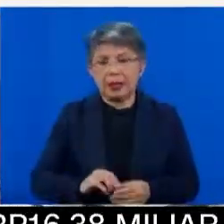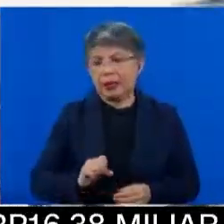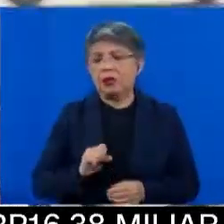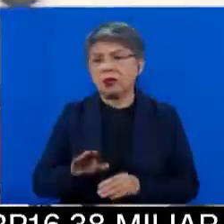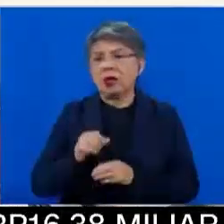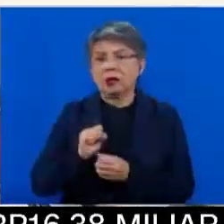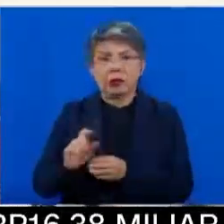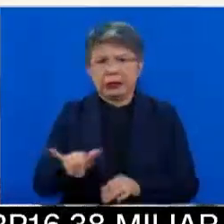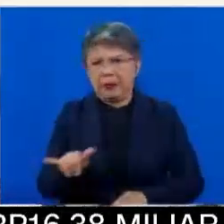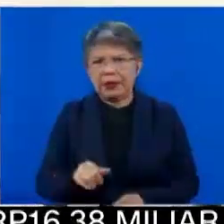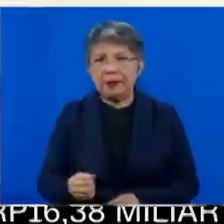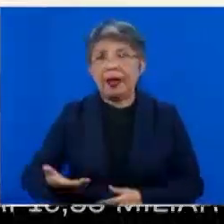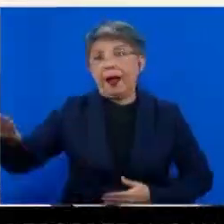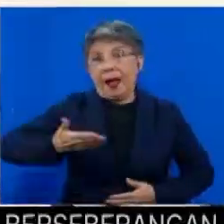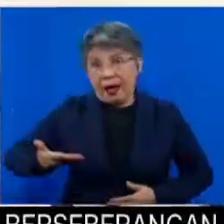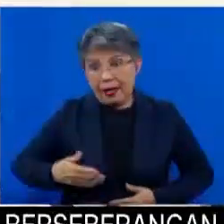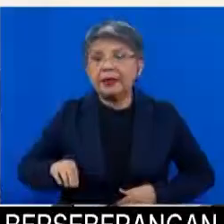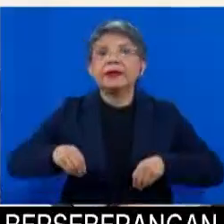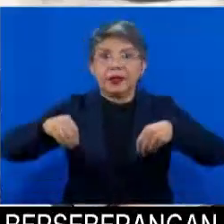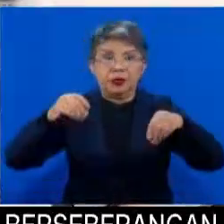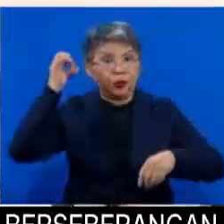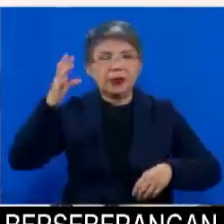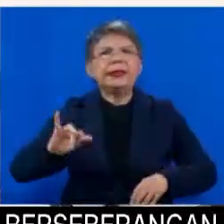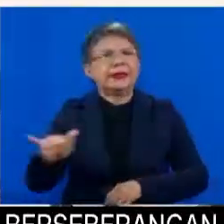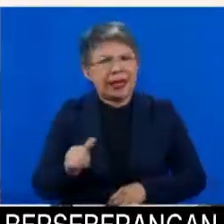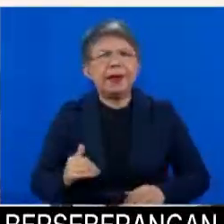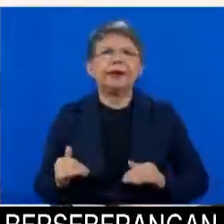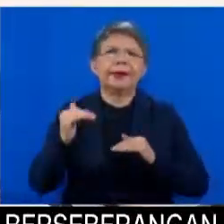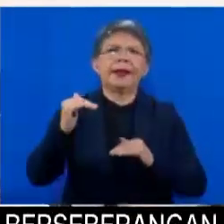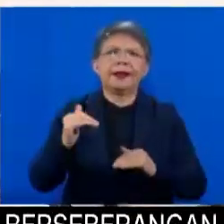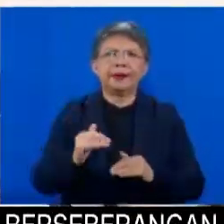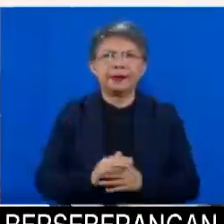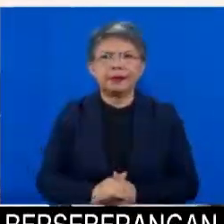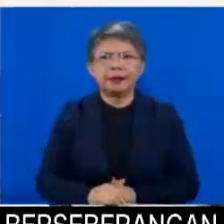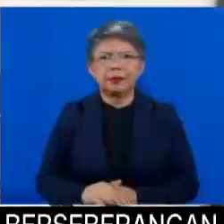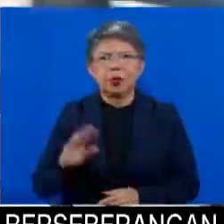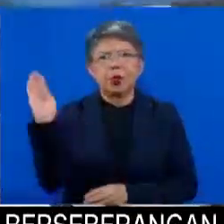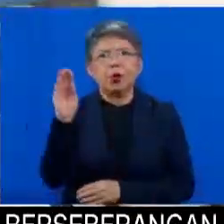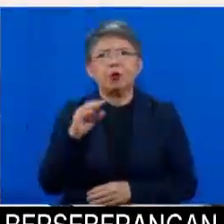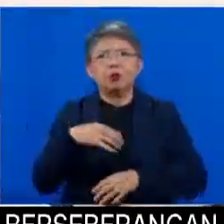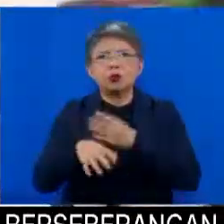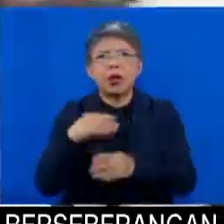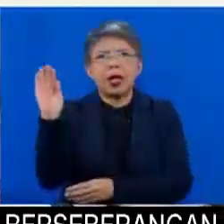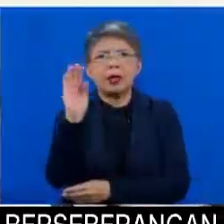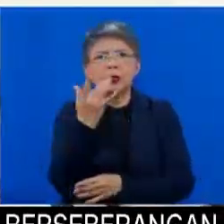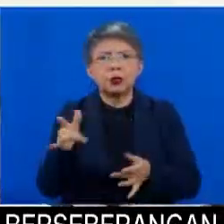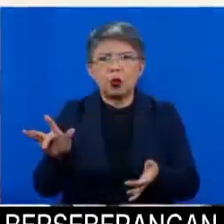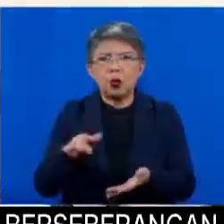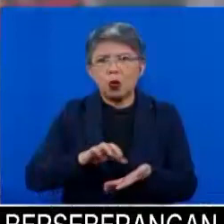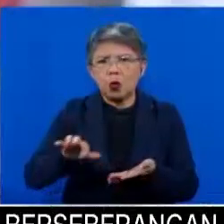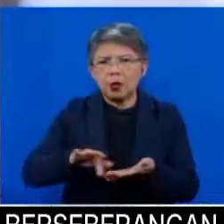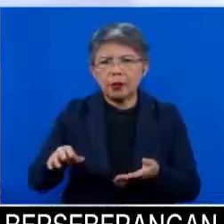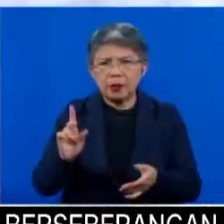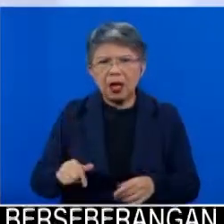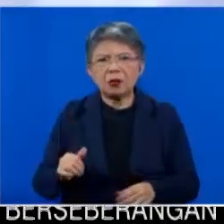mau ya harus setuju gitu, karena kasihan para driver dan juga perusahaan angkutan online itu sendiri mungkin nggak bisa berjalan kalau misalnya mereka nggak naikin